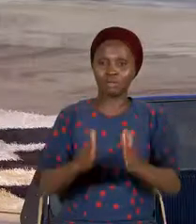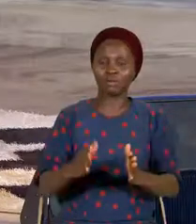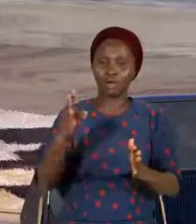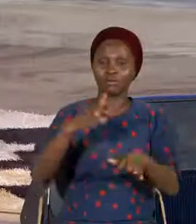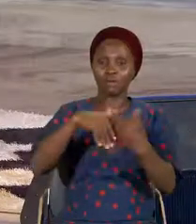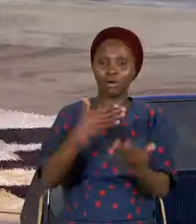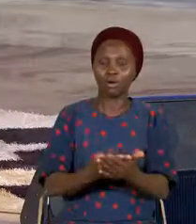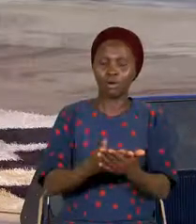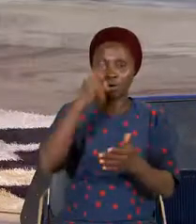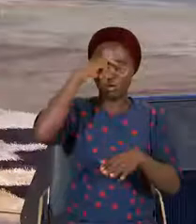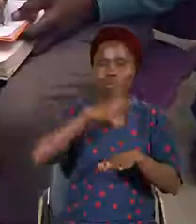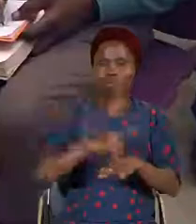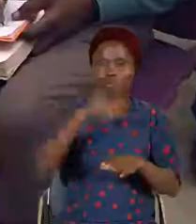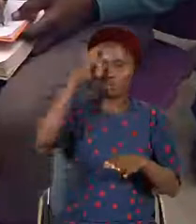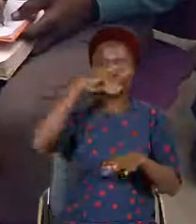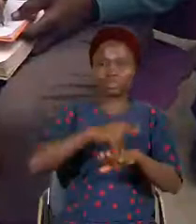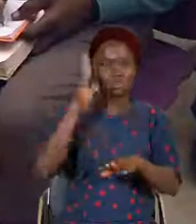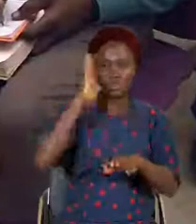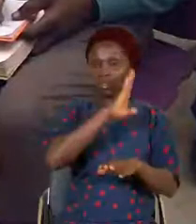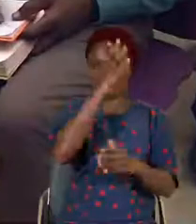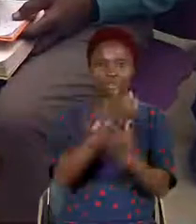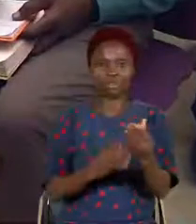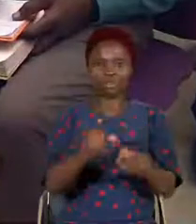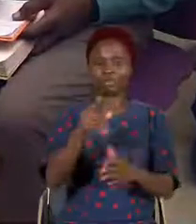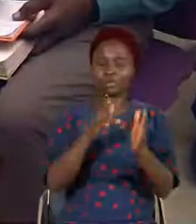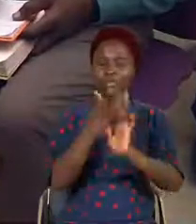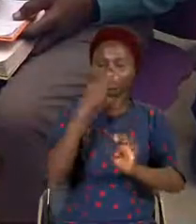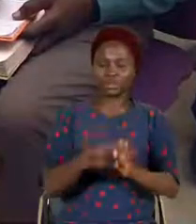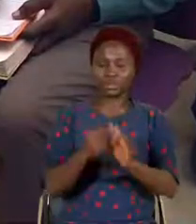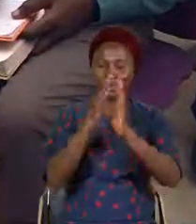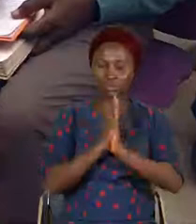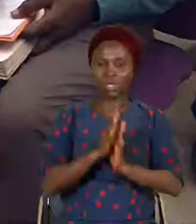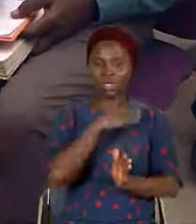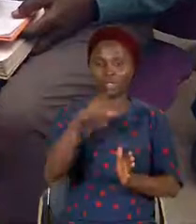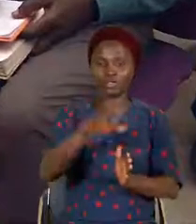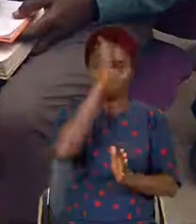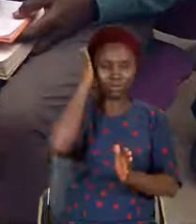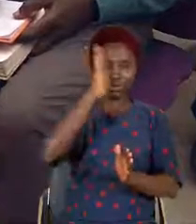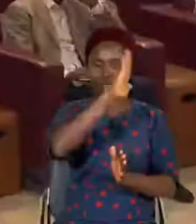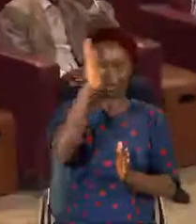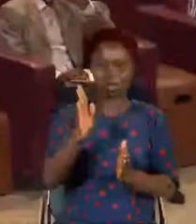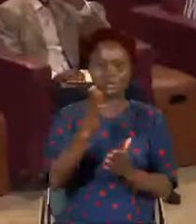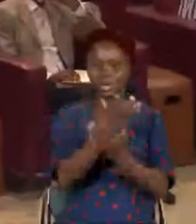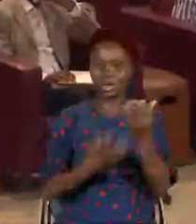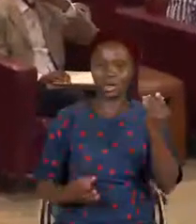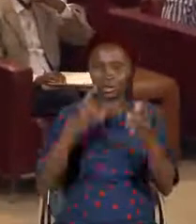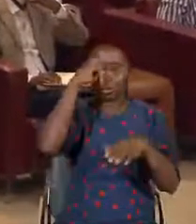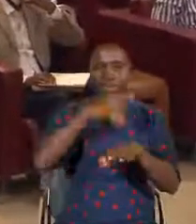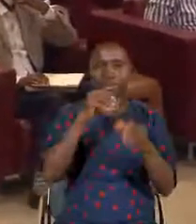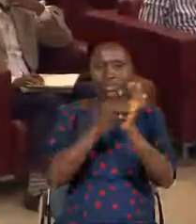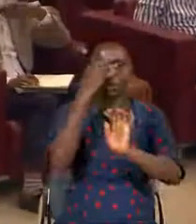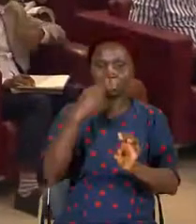sagesse, la sagesse ne manquera pas dans votre vie. Et vous ne manquerez pas de sagesse au nom de